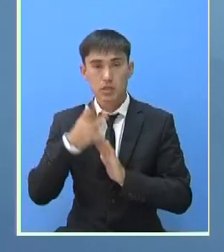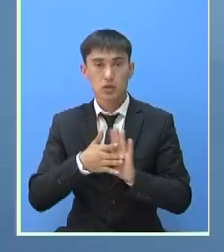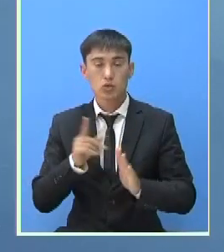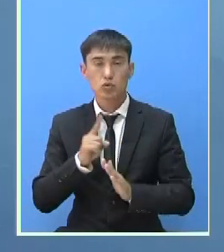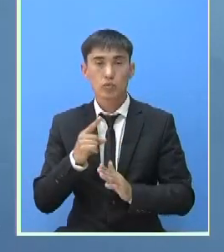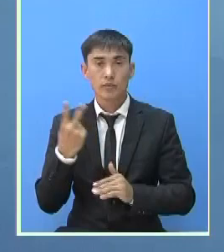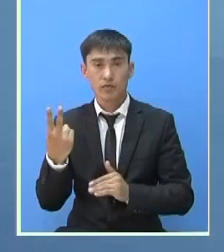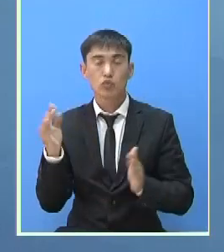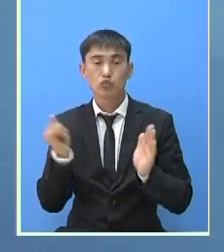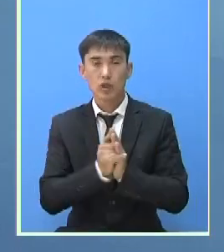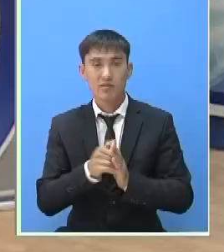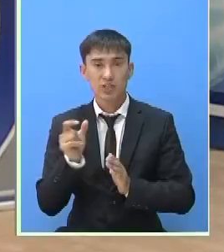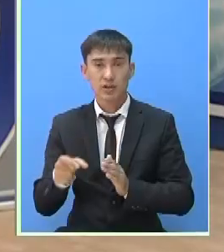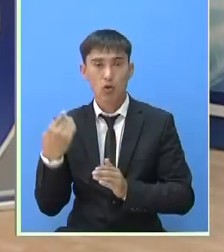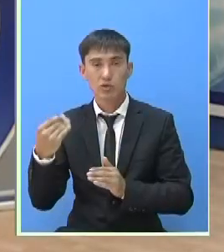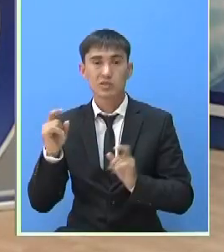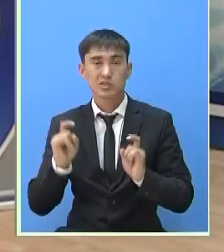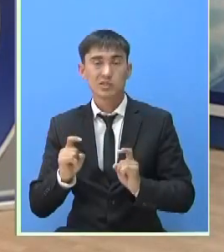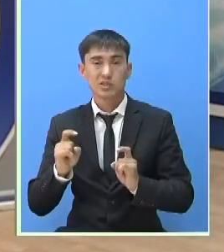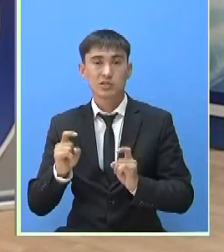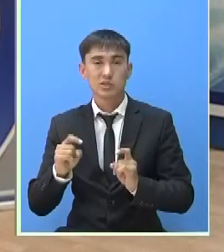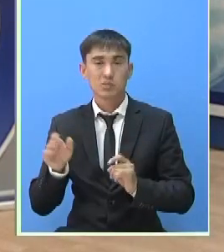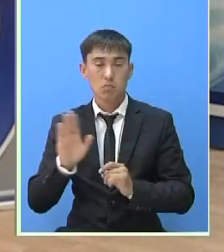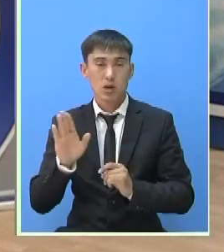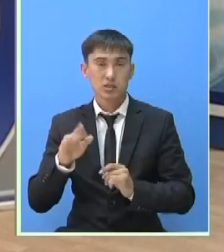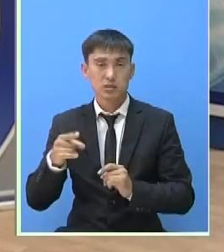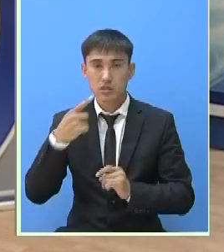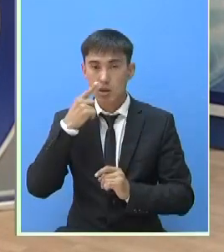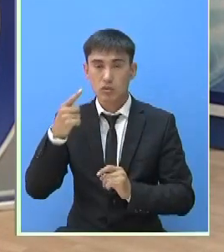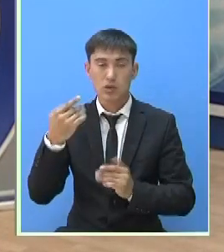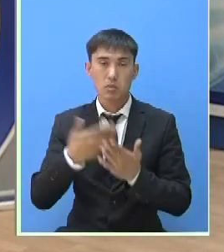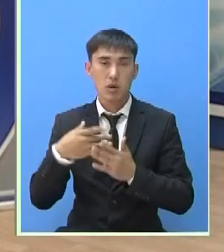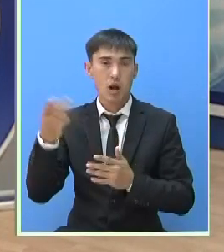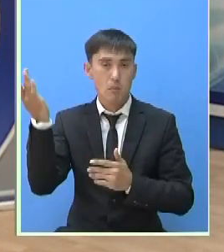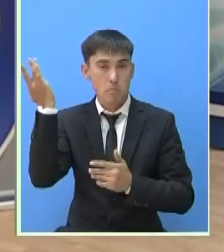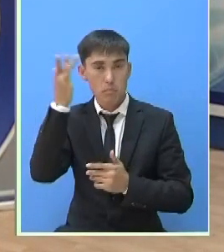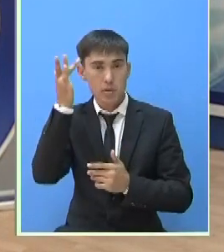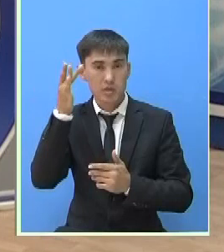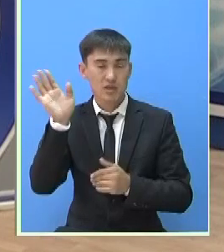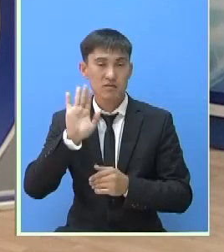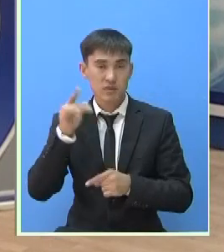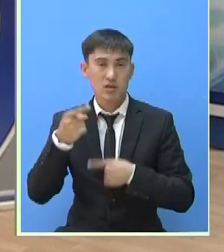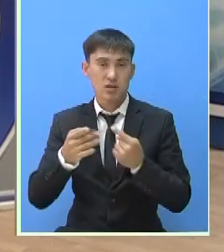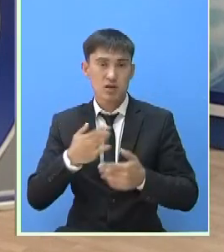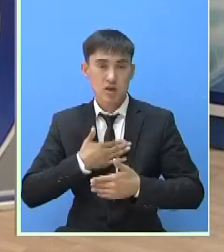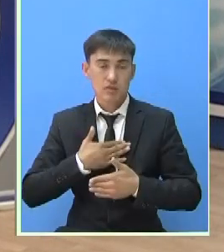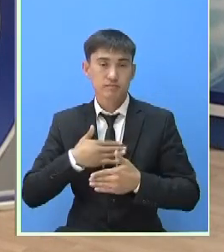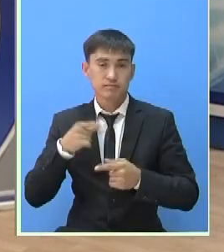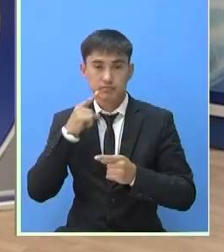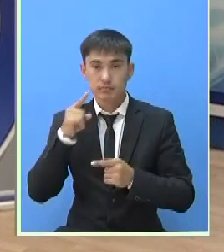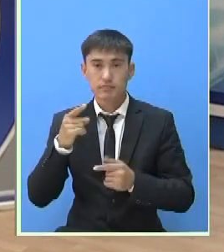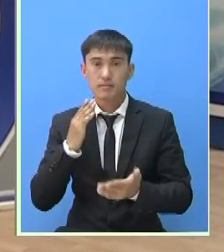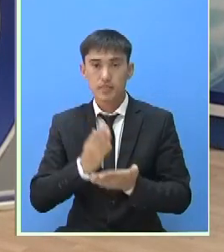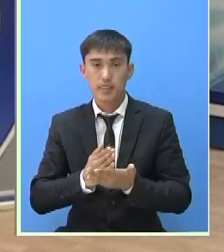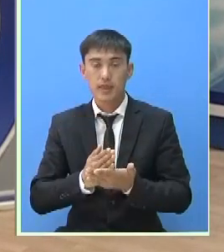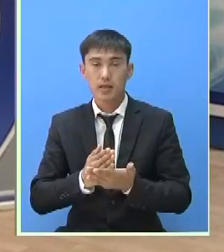вы установили человека, а он сидит там рукой где-то, машет себе с Америки и говорит: ребята, до свидания, я